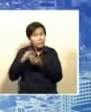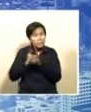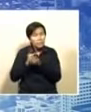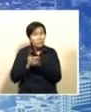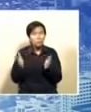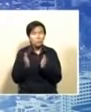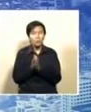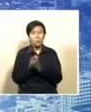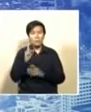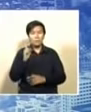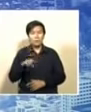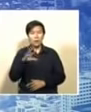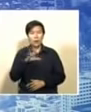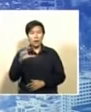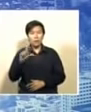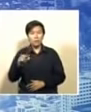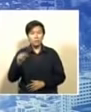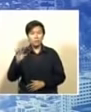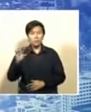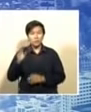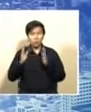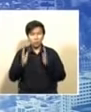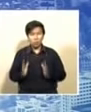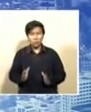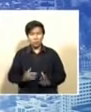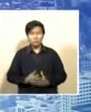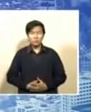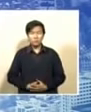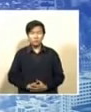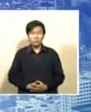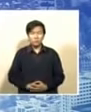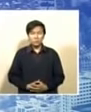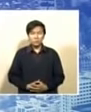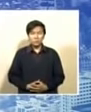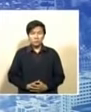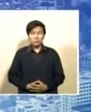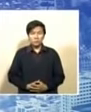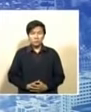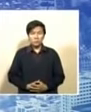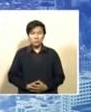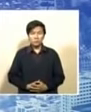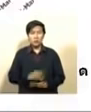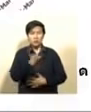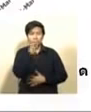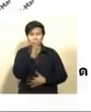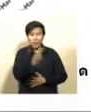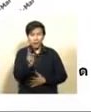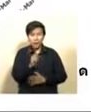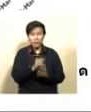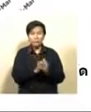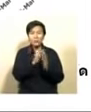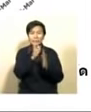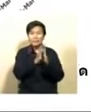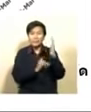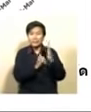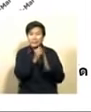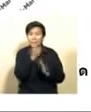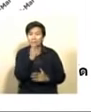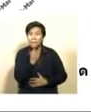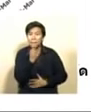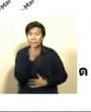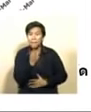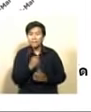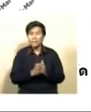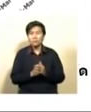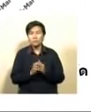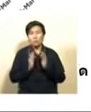ครับว่าสีแดงซึ่งเป็นผู้ป่วยรายใหม่นั้นถ้าพูดถึงก็ยังทรงๆอยู่นะครับแต่ยังไงก็ตาม